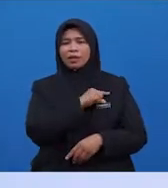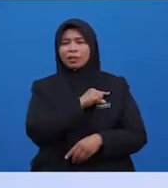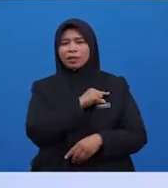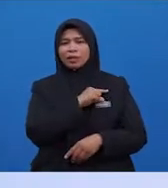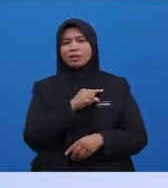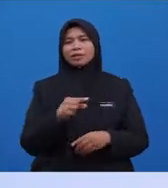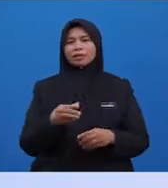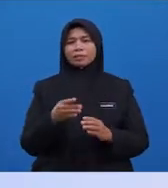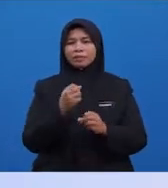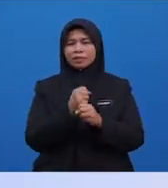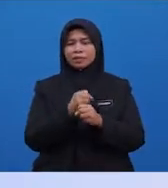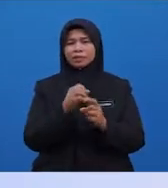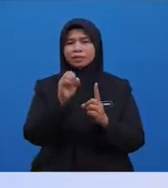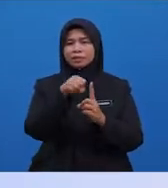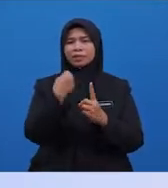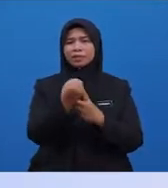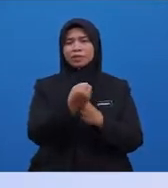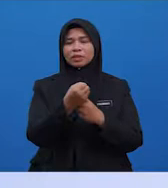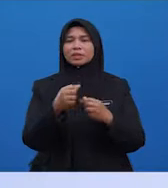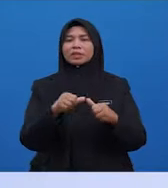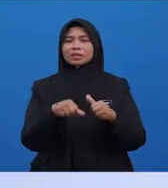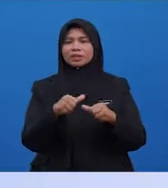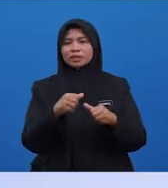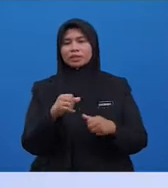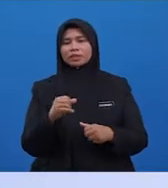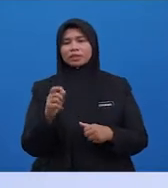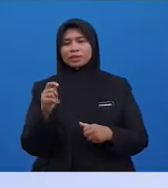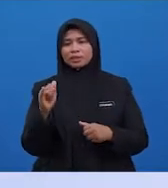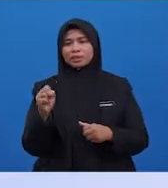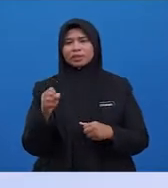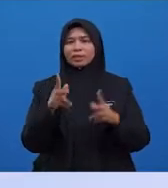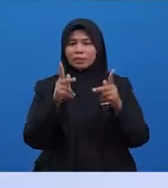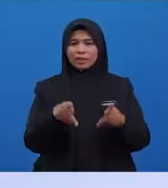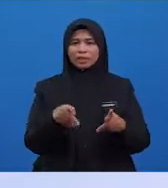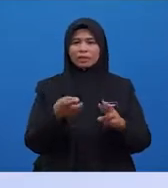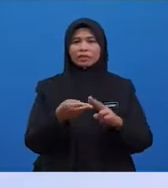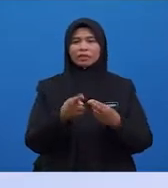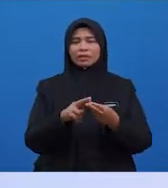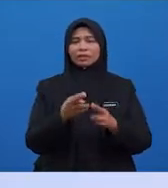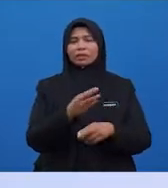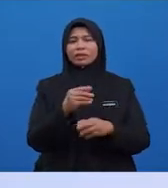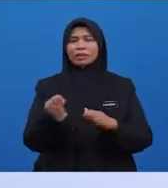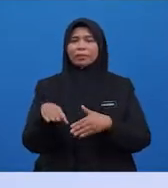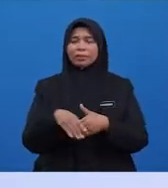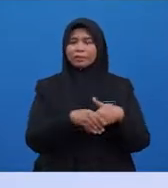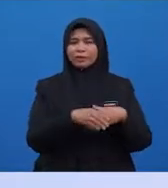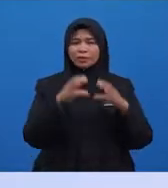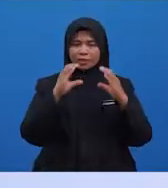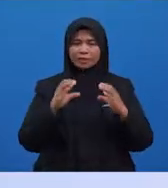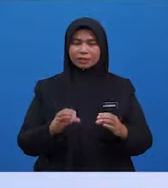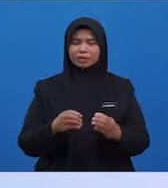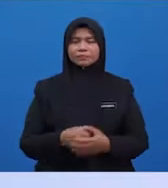awam, pekerja sosial, saintis, pelajar, rakan dan pembimbing